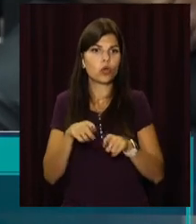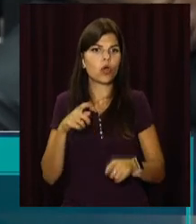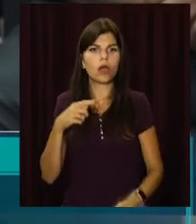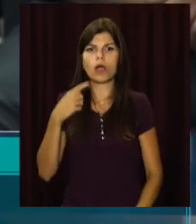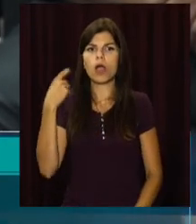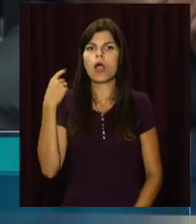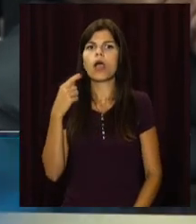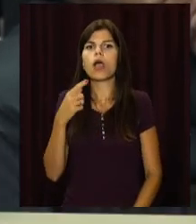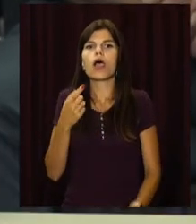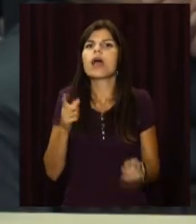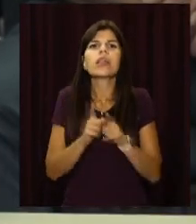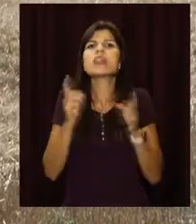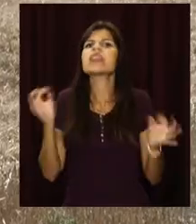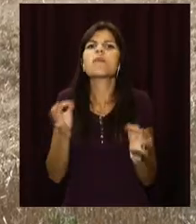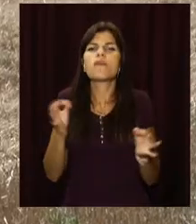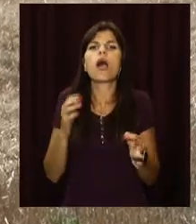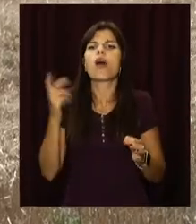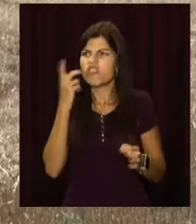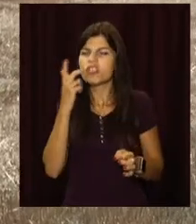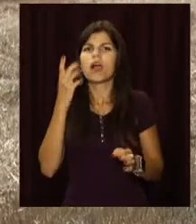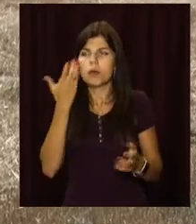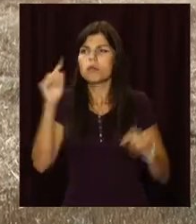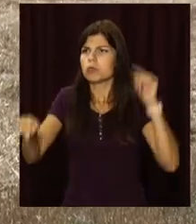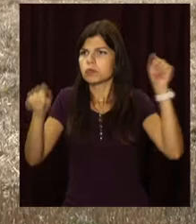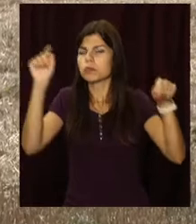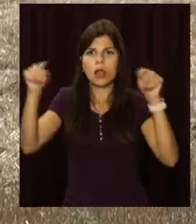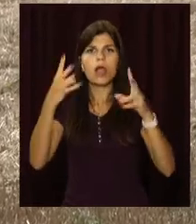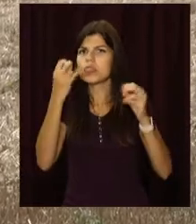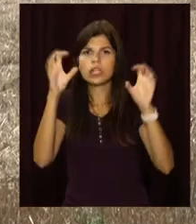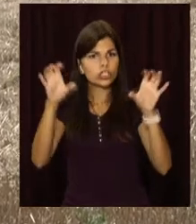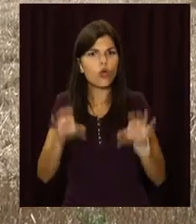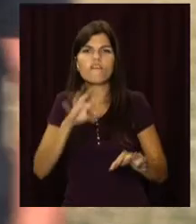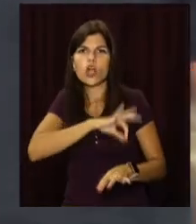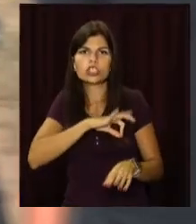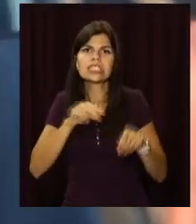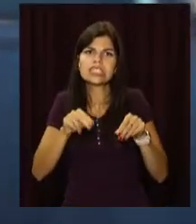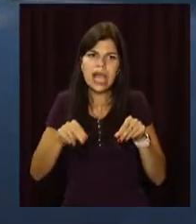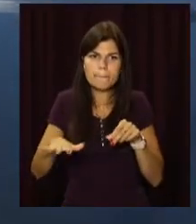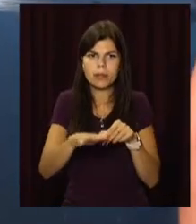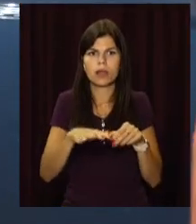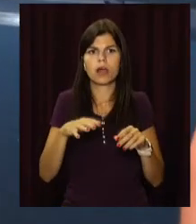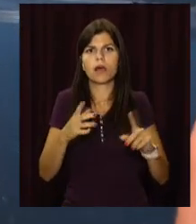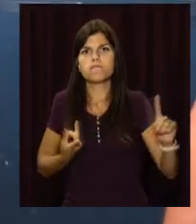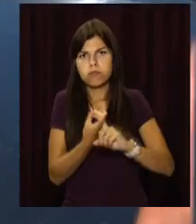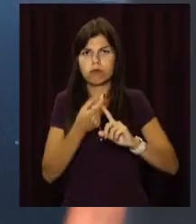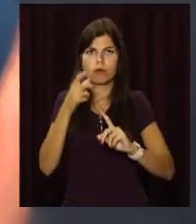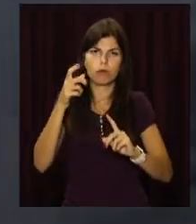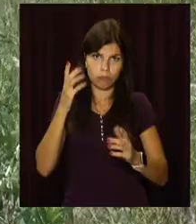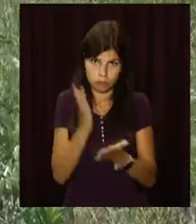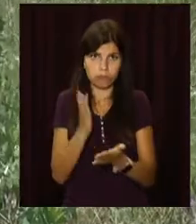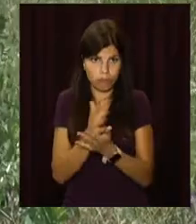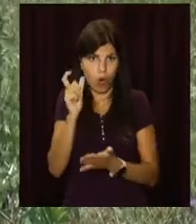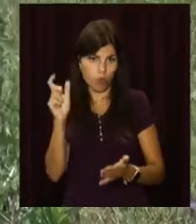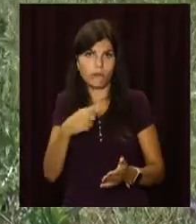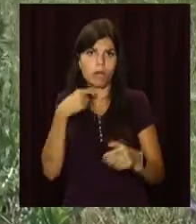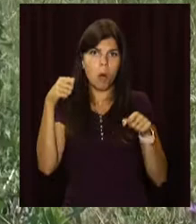року, щоб ніхто ні в кого нічого не одняв. На Дніпропетровщині випадки незаконного використання землі не поодинокі, говорить представник